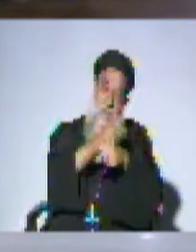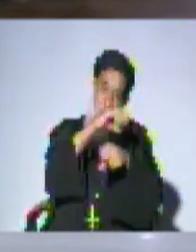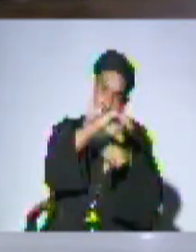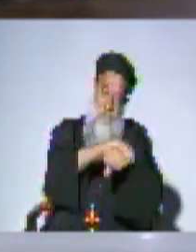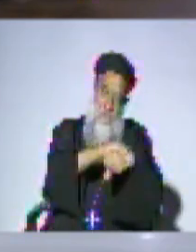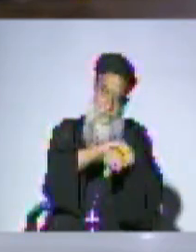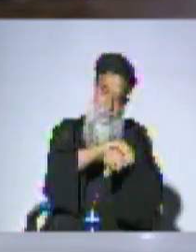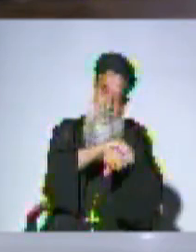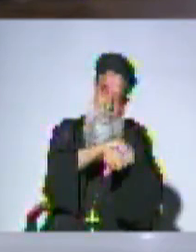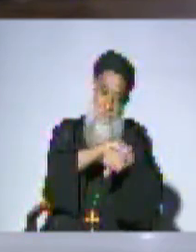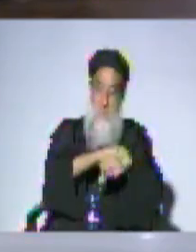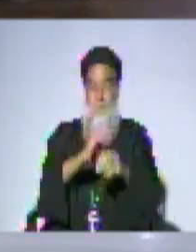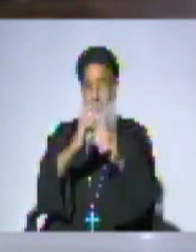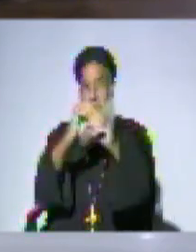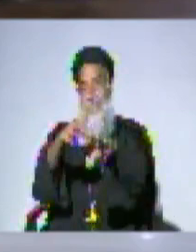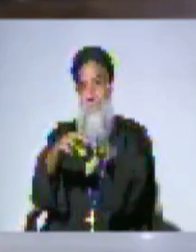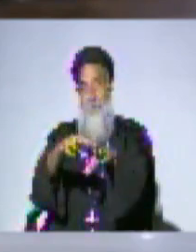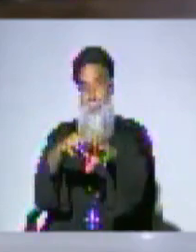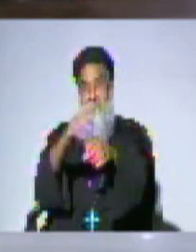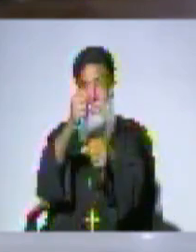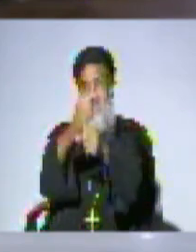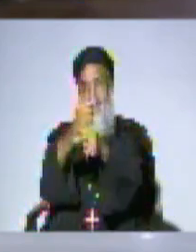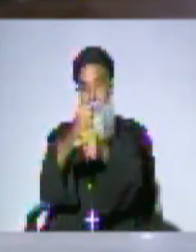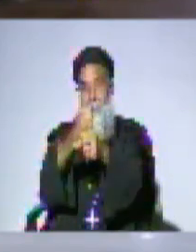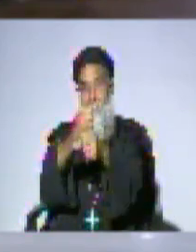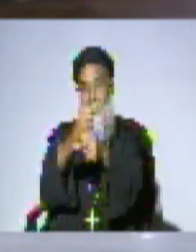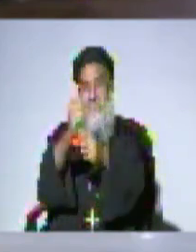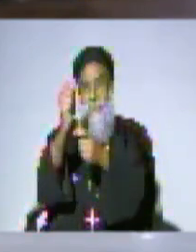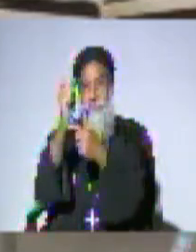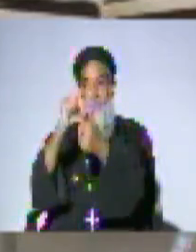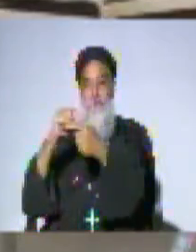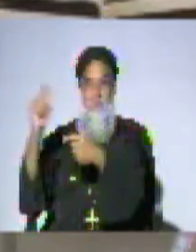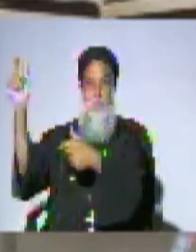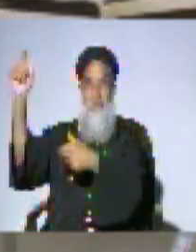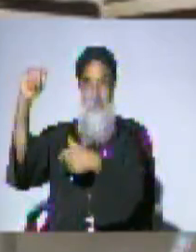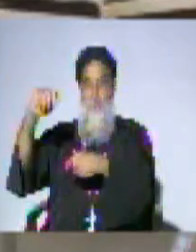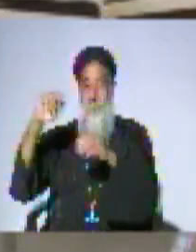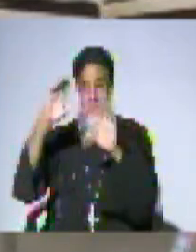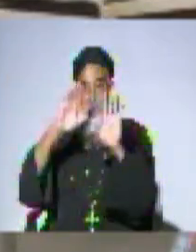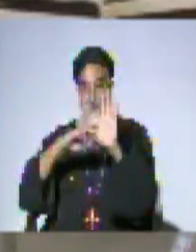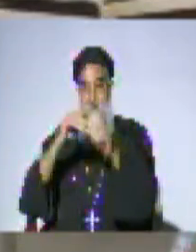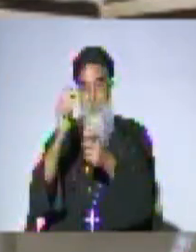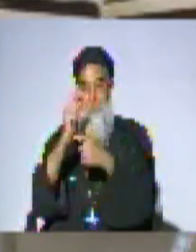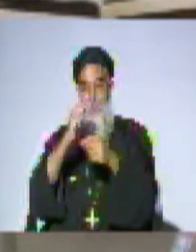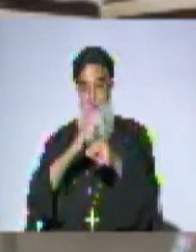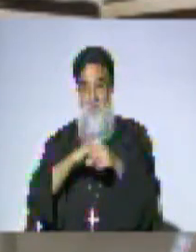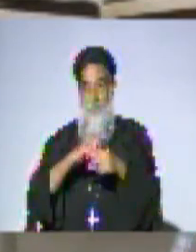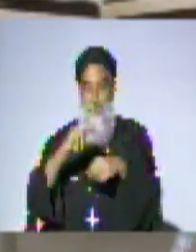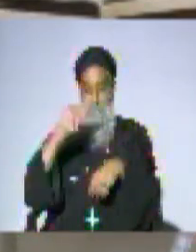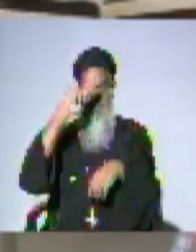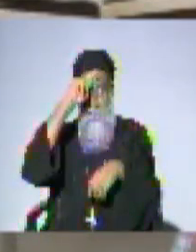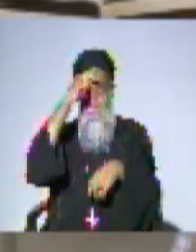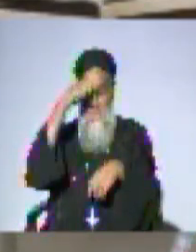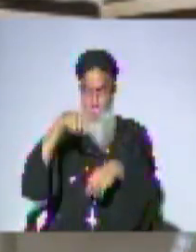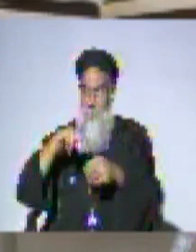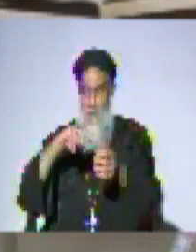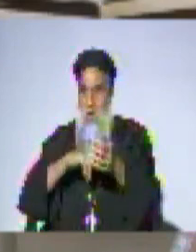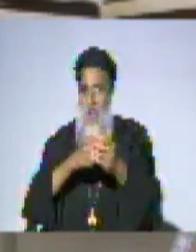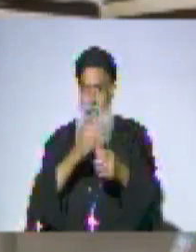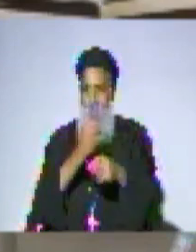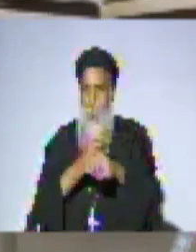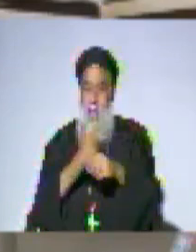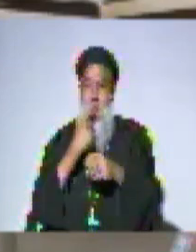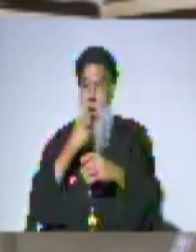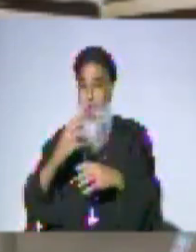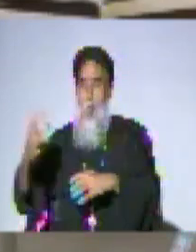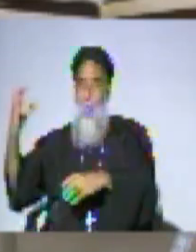مسكوها وحطوها في اتمسكت وجي المسيح قعد على الأرض وقال من منكم بلا خطية